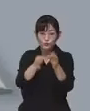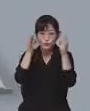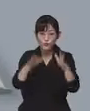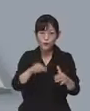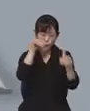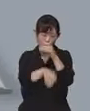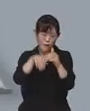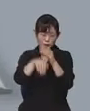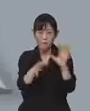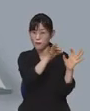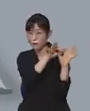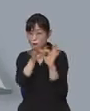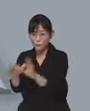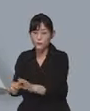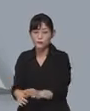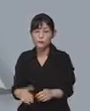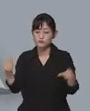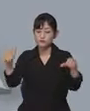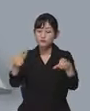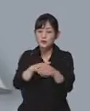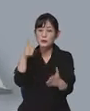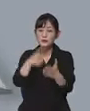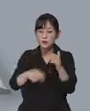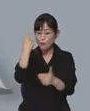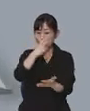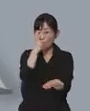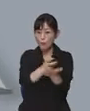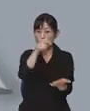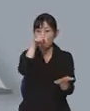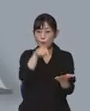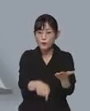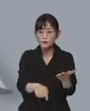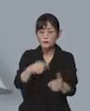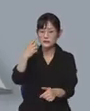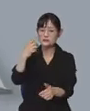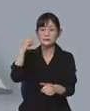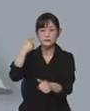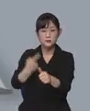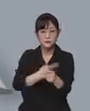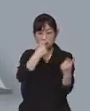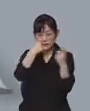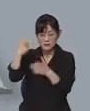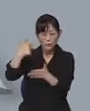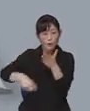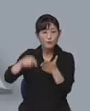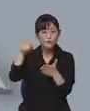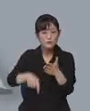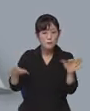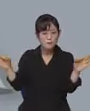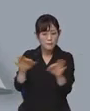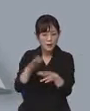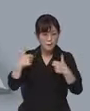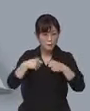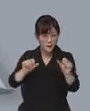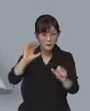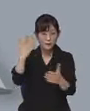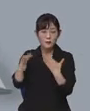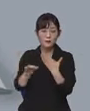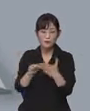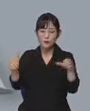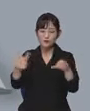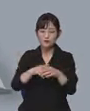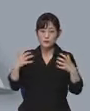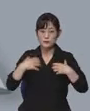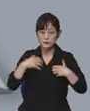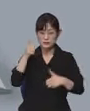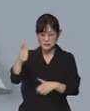않았습니다. 문화재보호법은 건설공사로 인해 천연기념물이 훼손되거나 멸실이나 수몰될 우려가 있을 경우 문화재청장